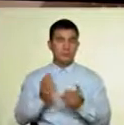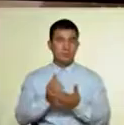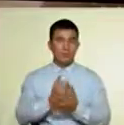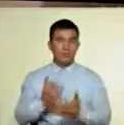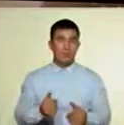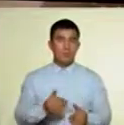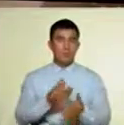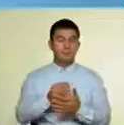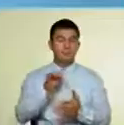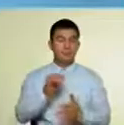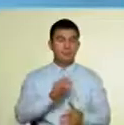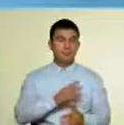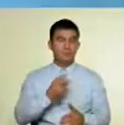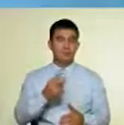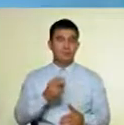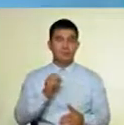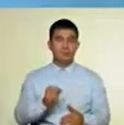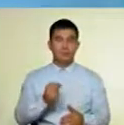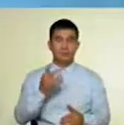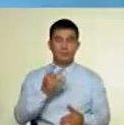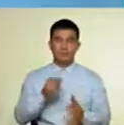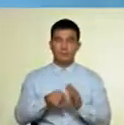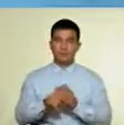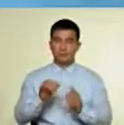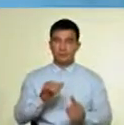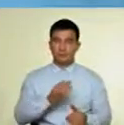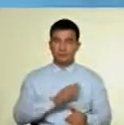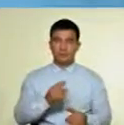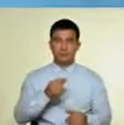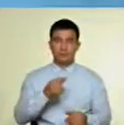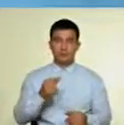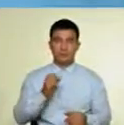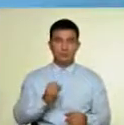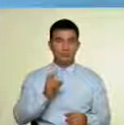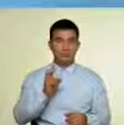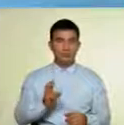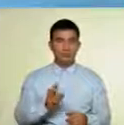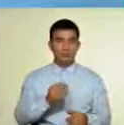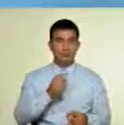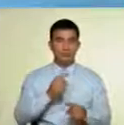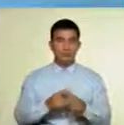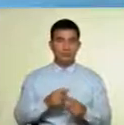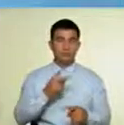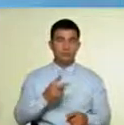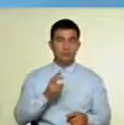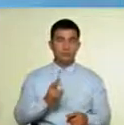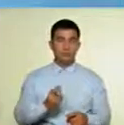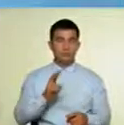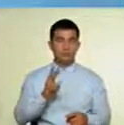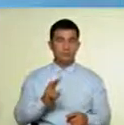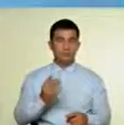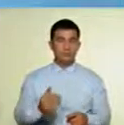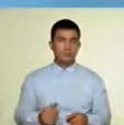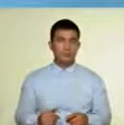Bunda 2a ning 4-chi darajasi minus ab plus 2b ning